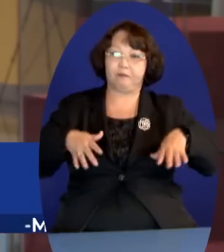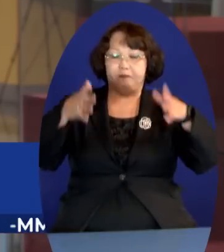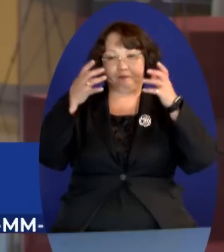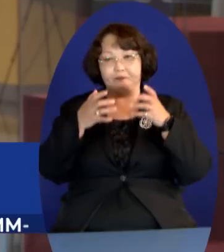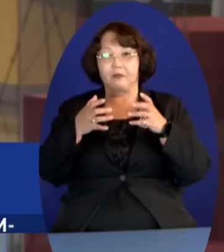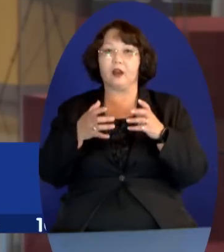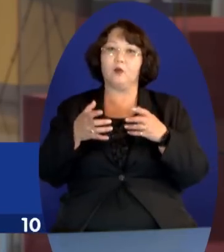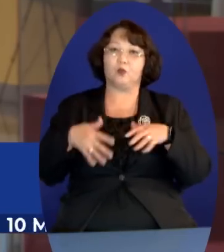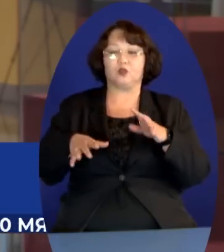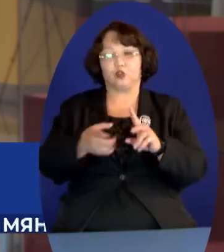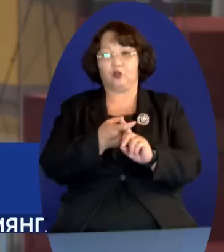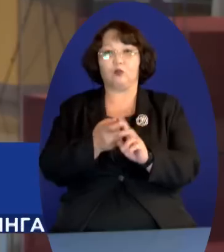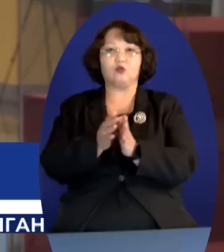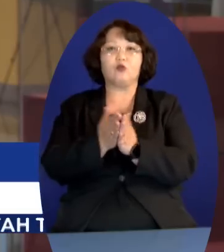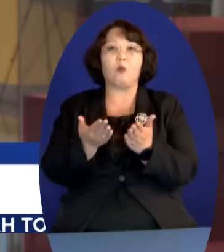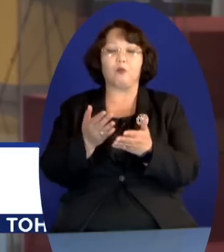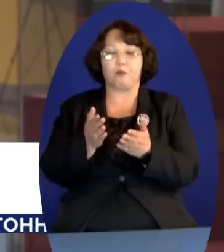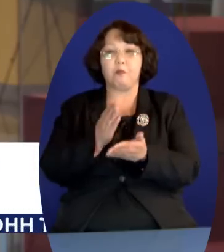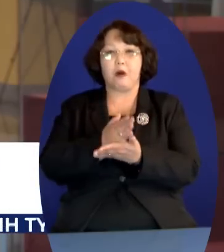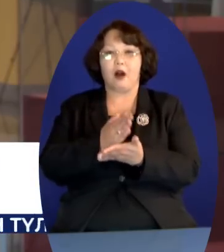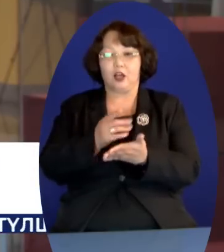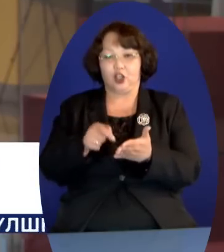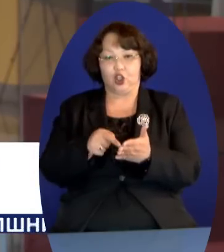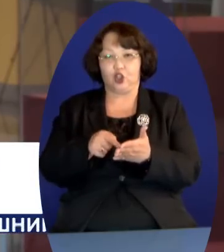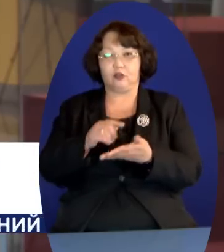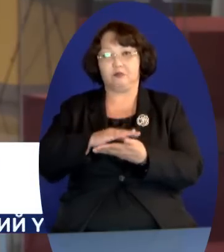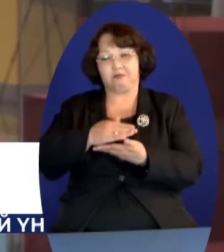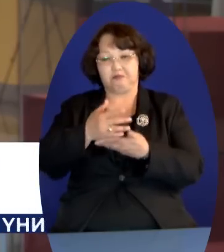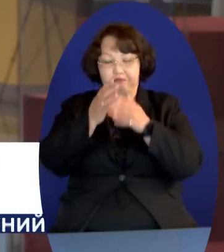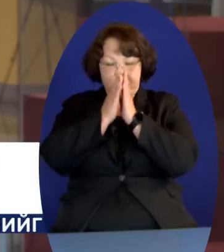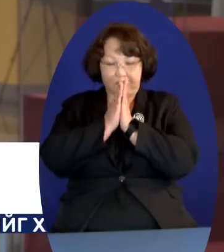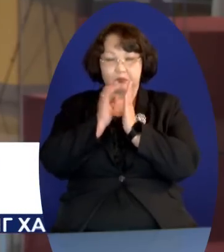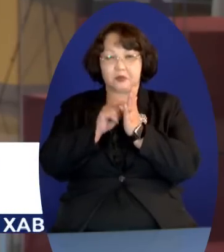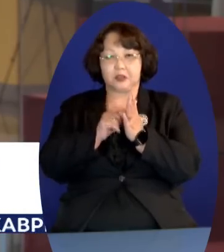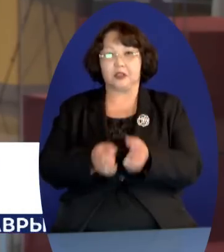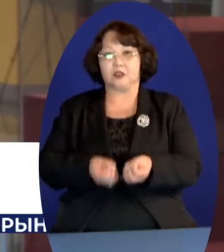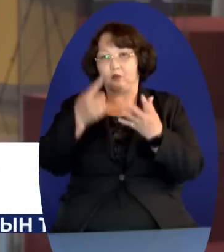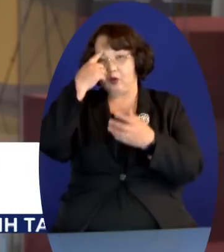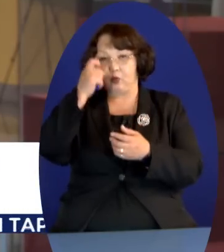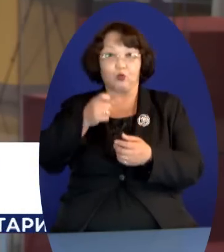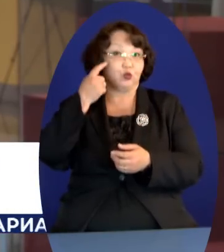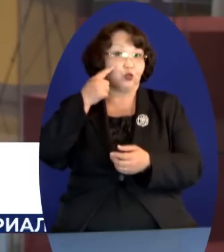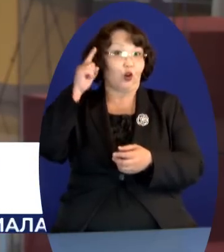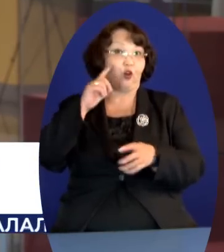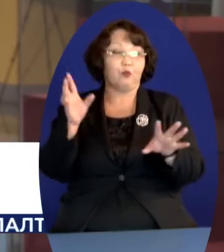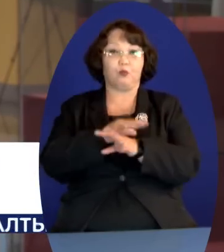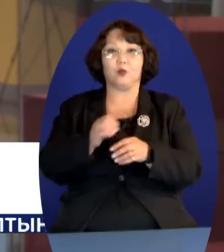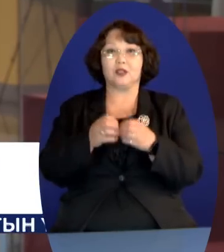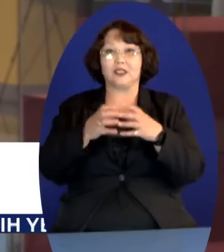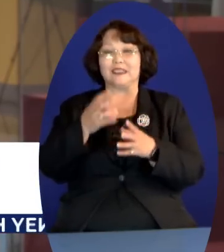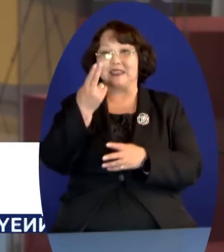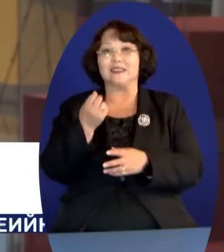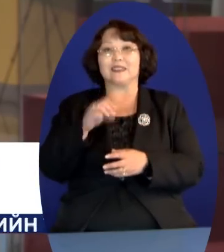ийм ном байдаг. Энэ номын дагуу бас ингэж гаргасан Монгол хүний тийм ээ зохиосон ийм одоо